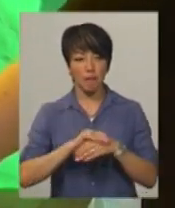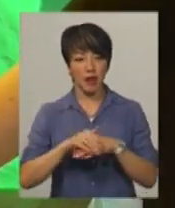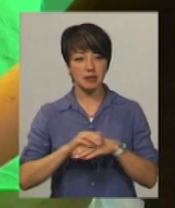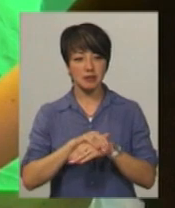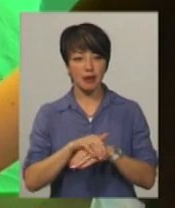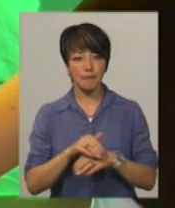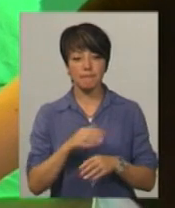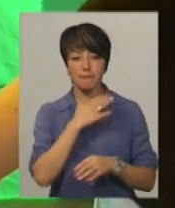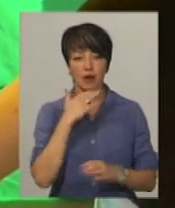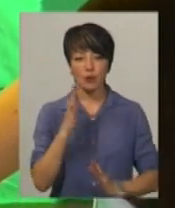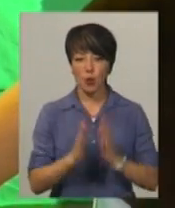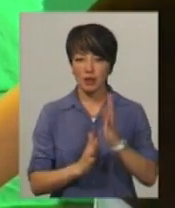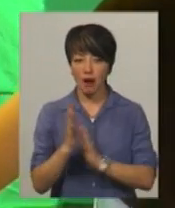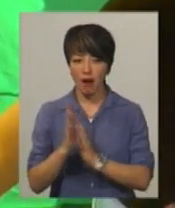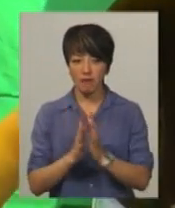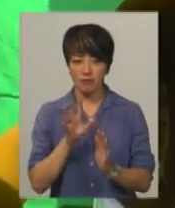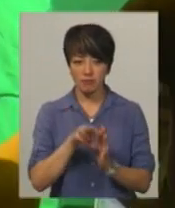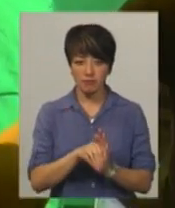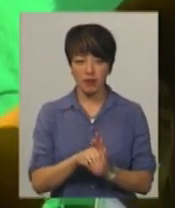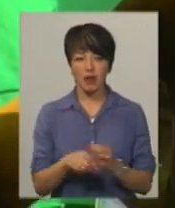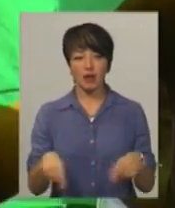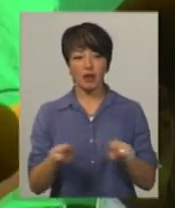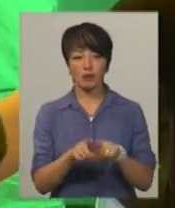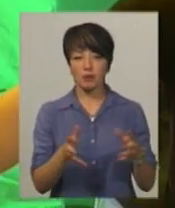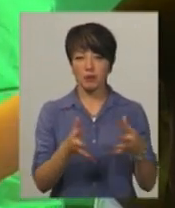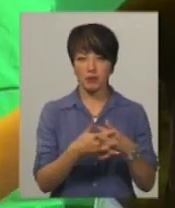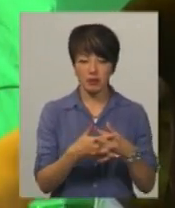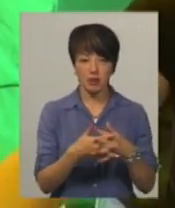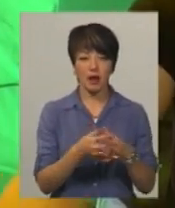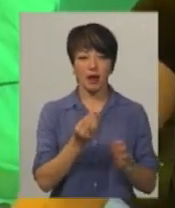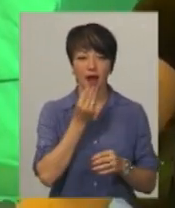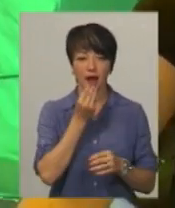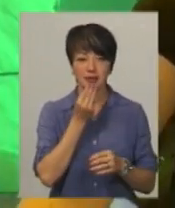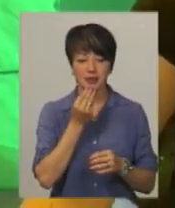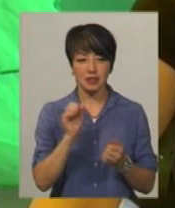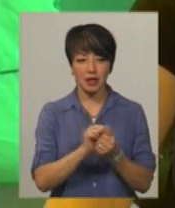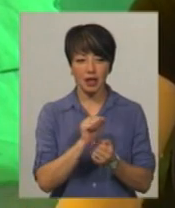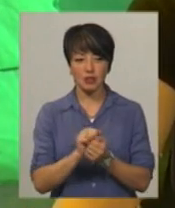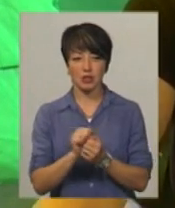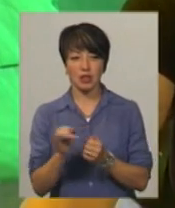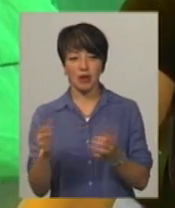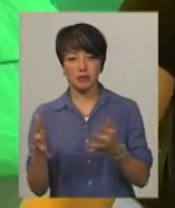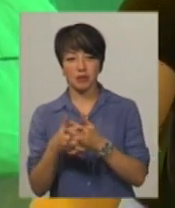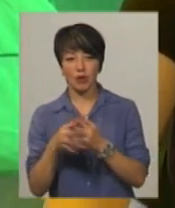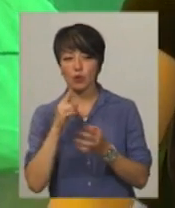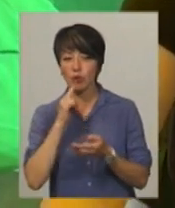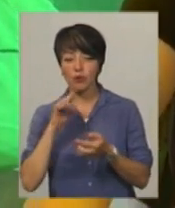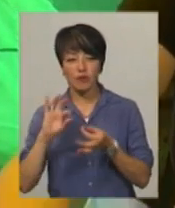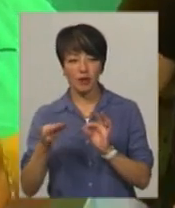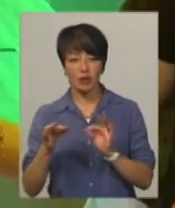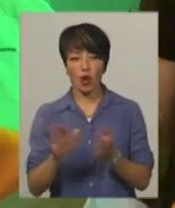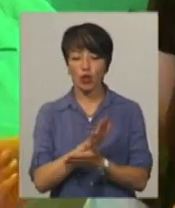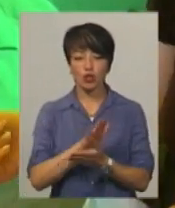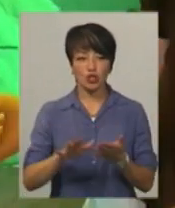дуже багато трав. Також ми поєднуємо і медові казіначки, і медово-прополісну конфетку, очищений